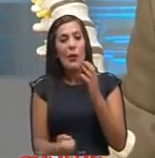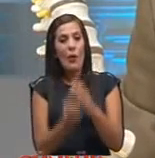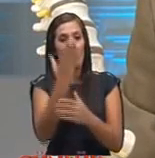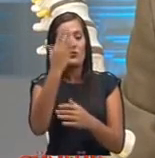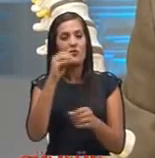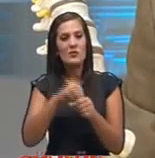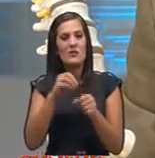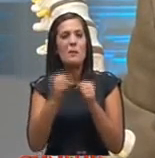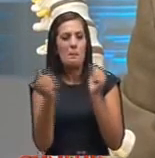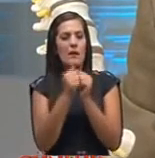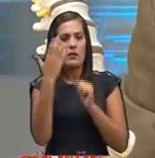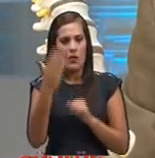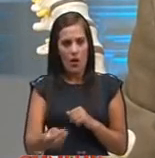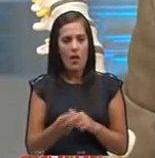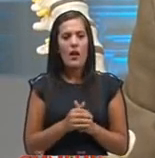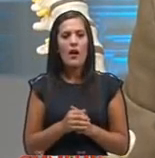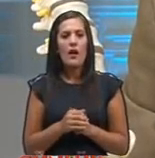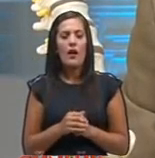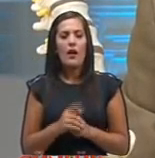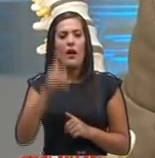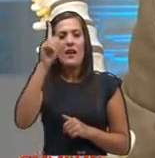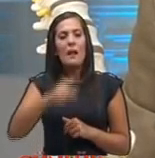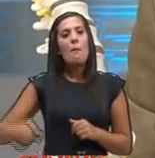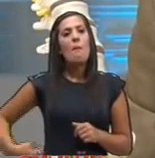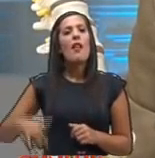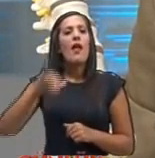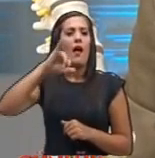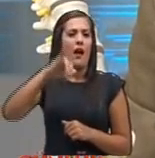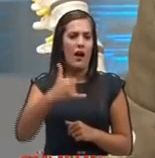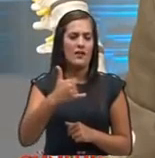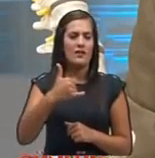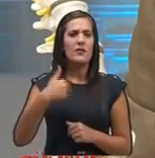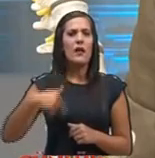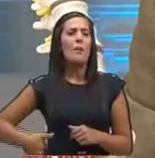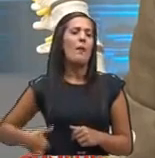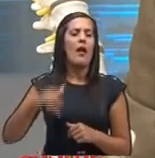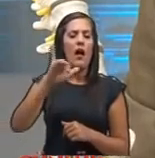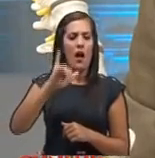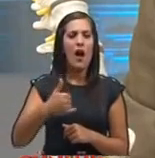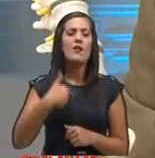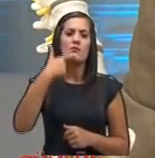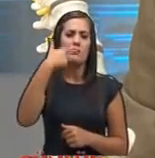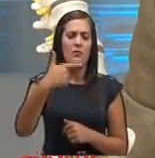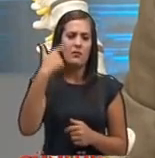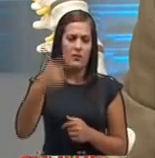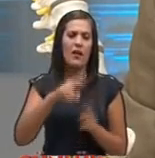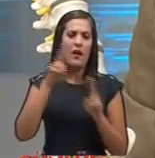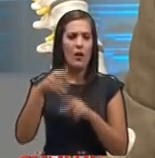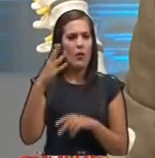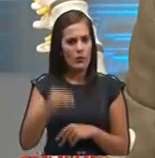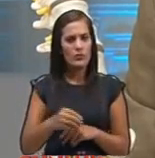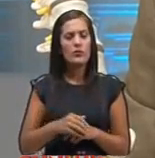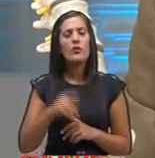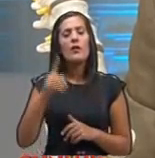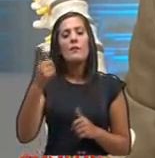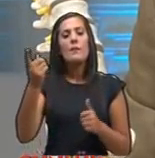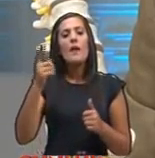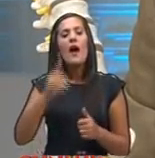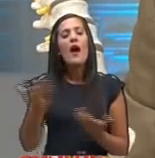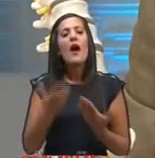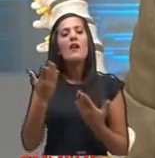ve paralel olarak önce bel ağrısı şikayeti ortaya çıkar. Bel ağrısının ancak tek